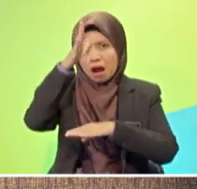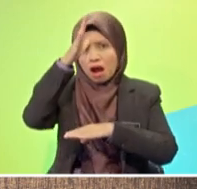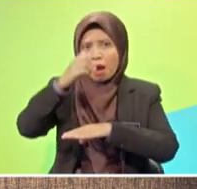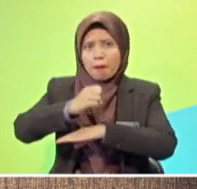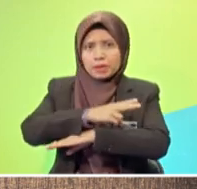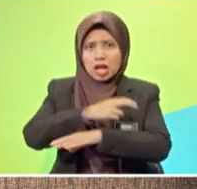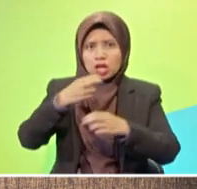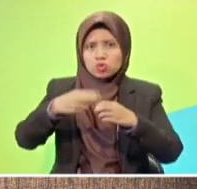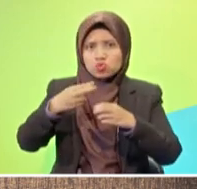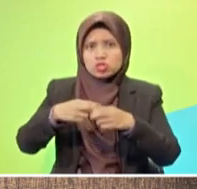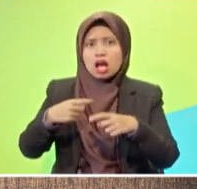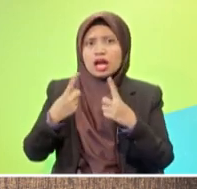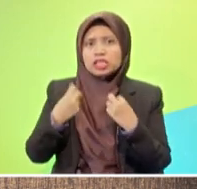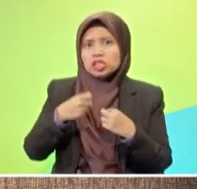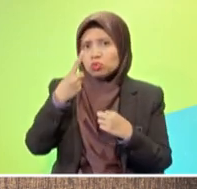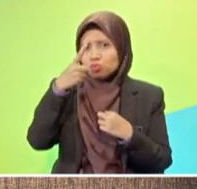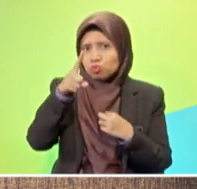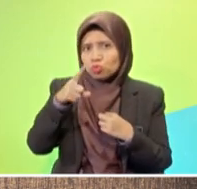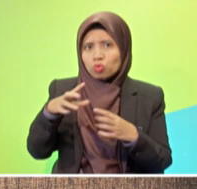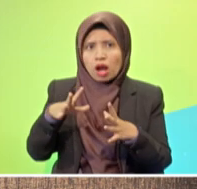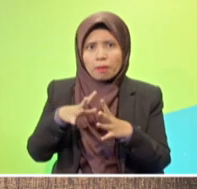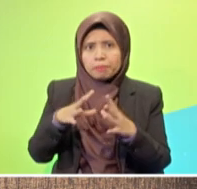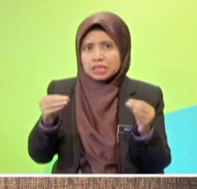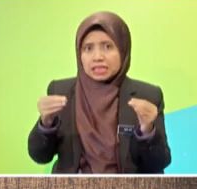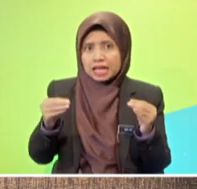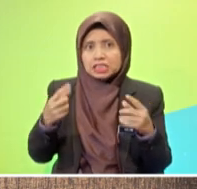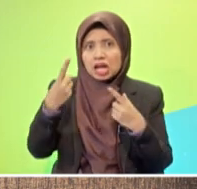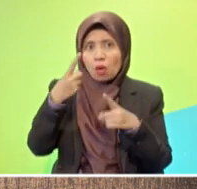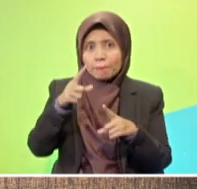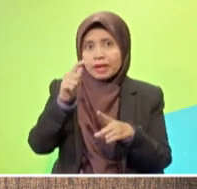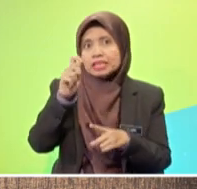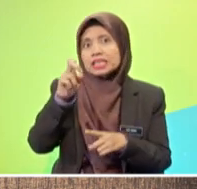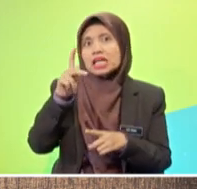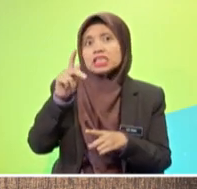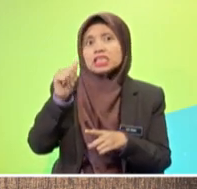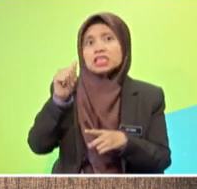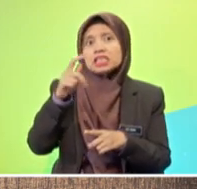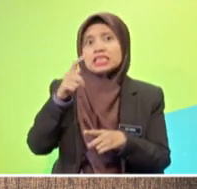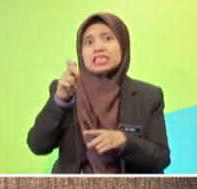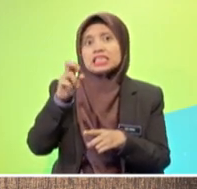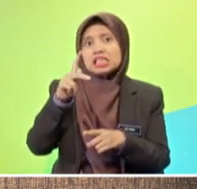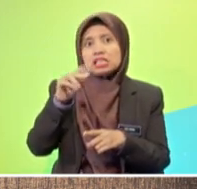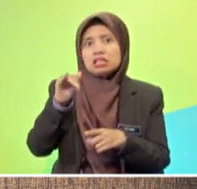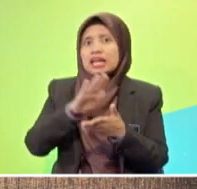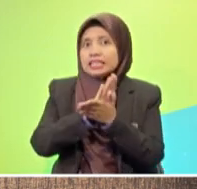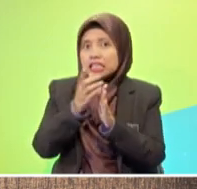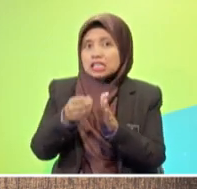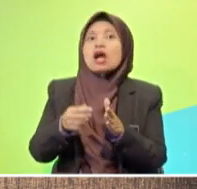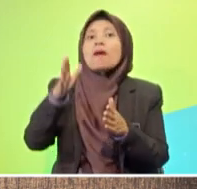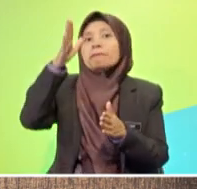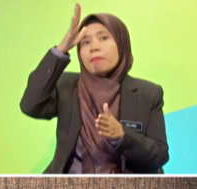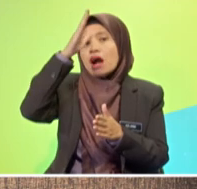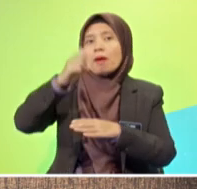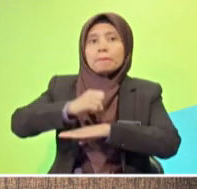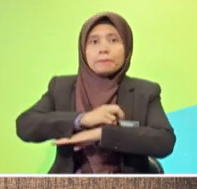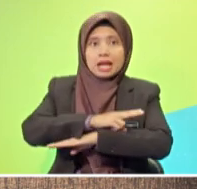Baginda untuk menyelesaikan teka-teki Pak Belalang akhirnya mengayuh sampai berdekatan kapal Juragan dan terdengar perbuatan